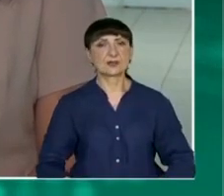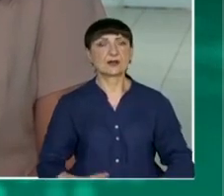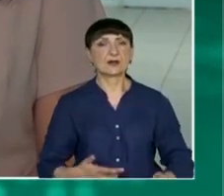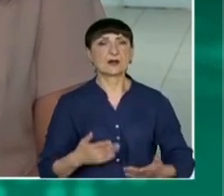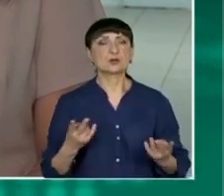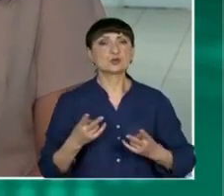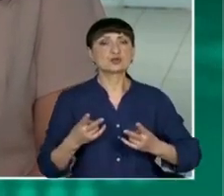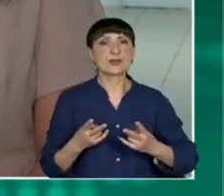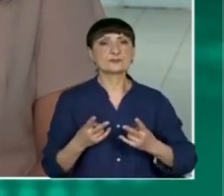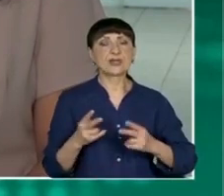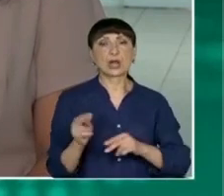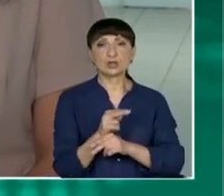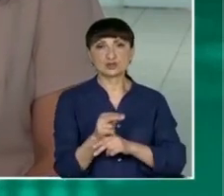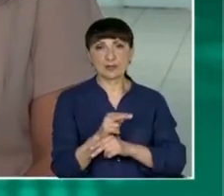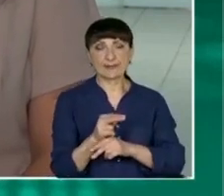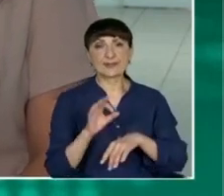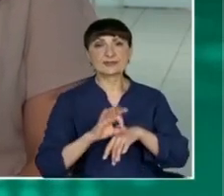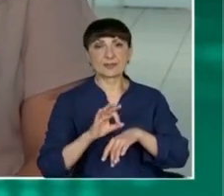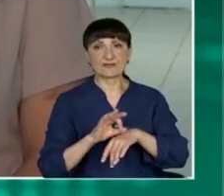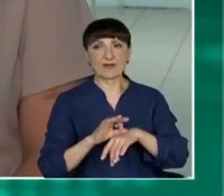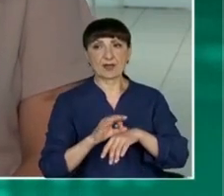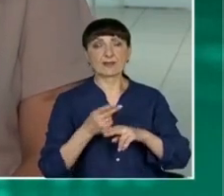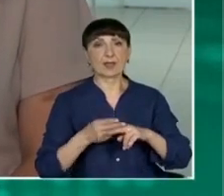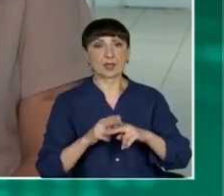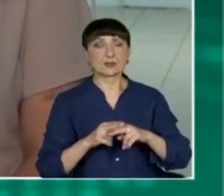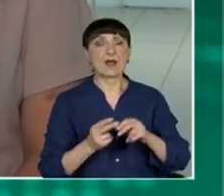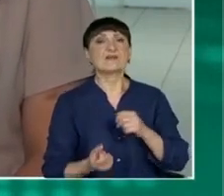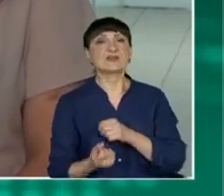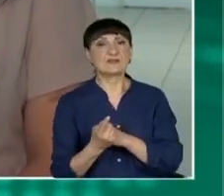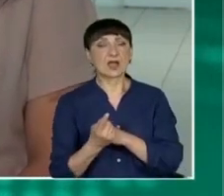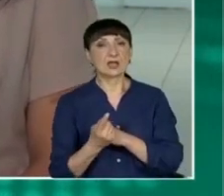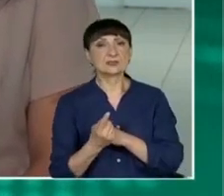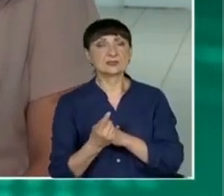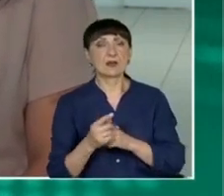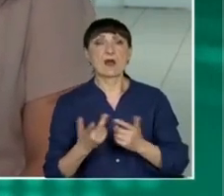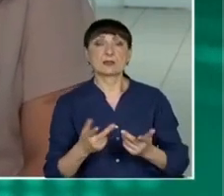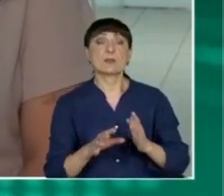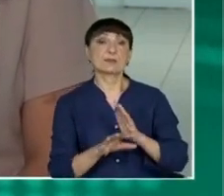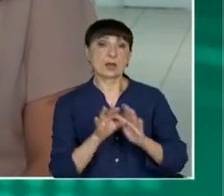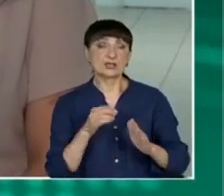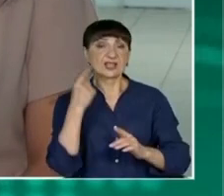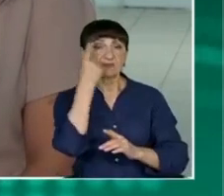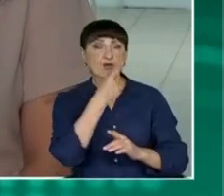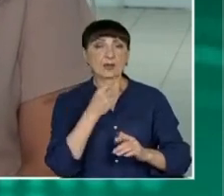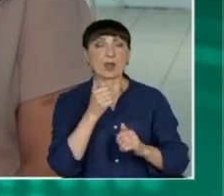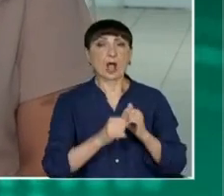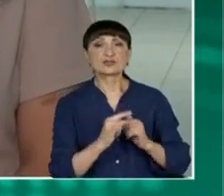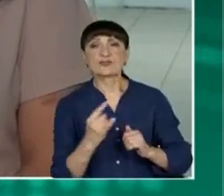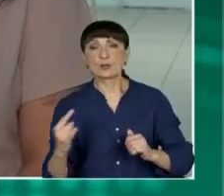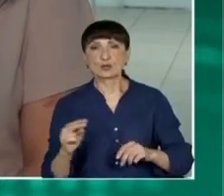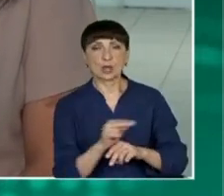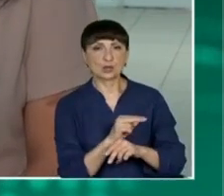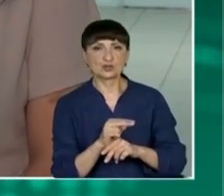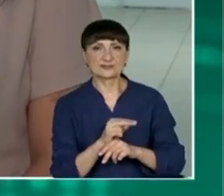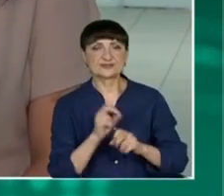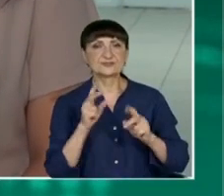Подход к лечению заболевания данного выявляется, подбирается индивидуально для каждого ребенка